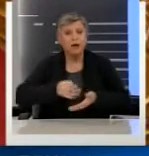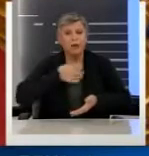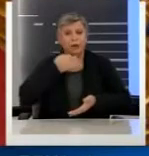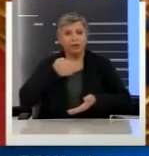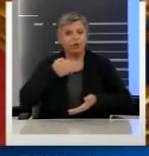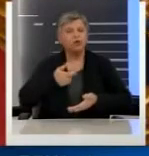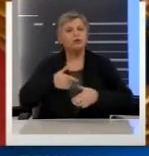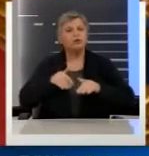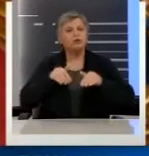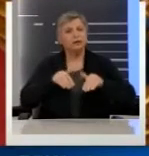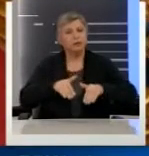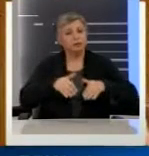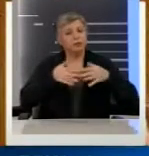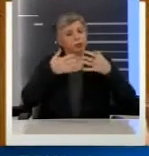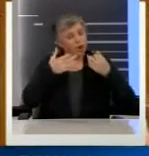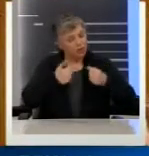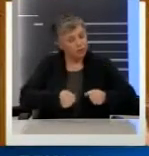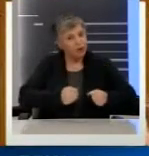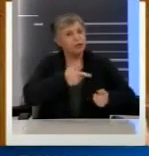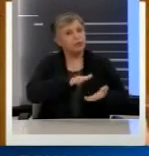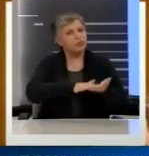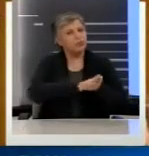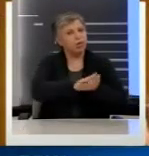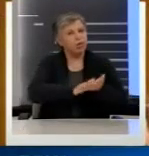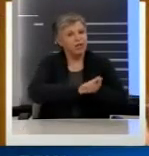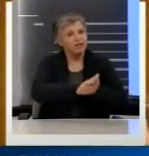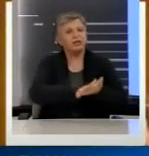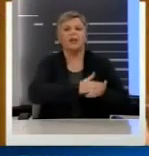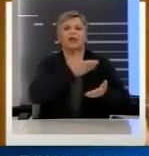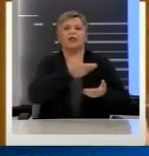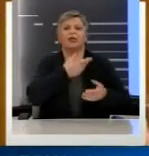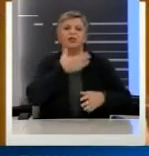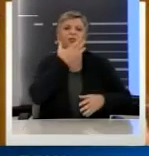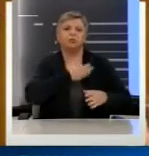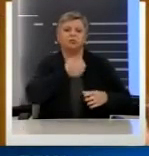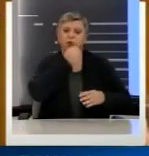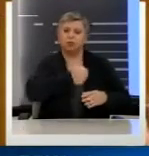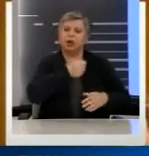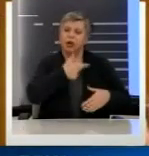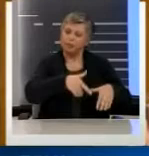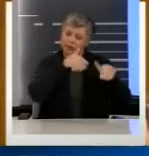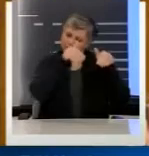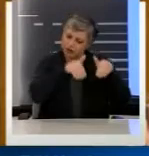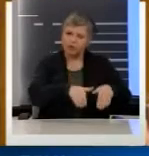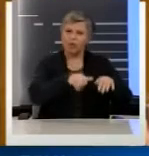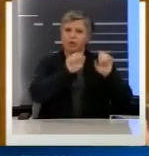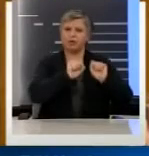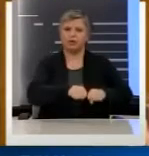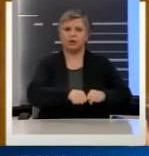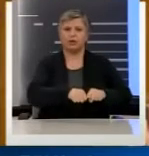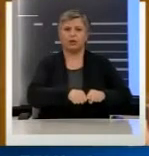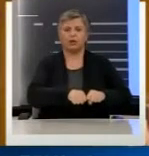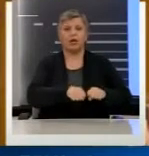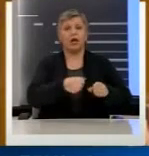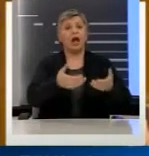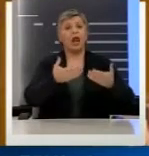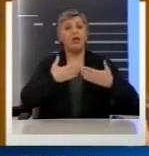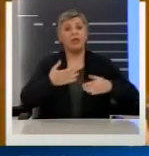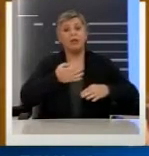από πλευράς της Ιεράς Συνόδου? Θέλετε να αναφερθώ στο ζήτημα των λατρευτικών